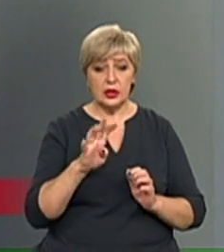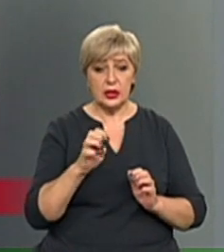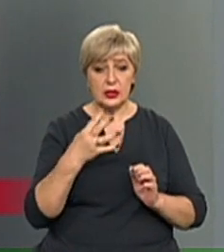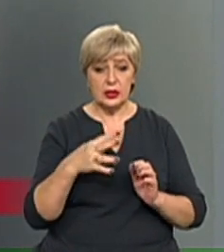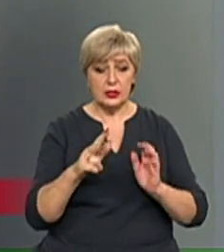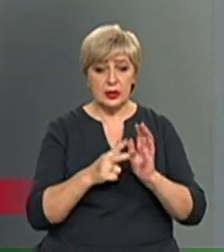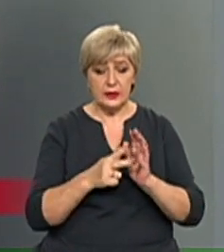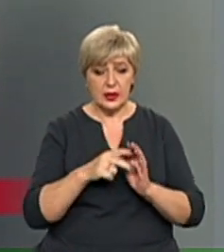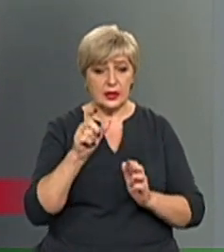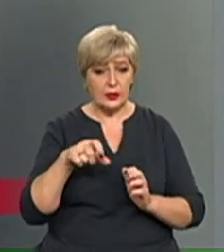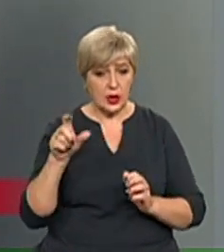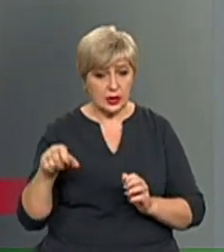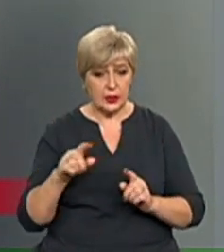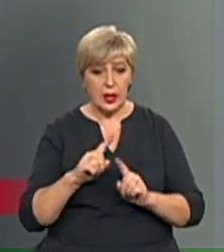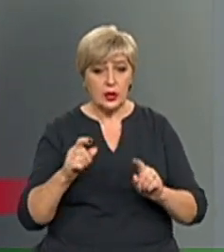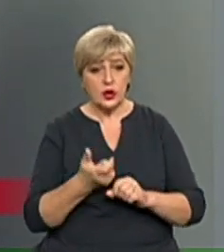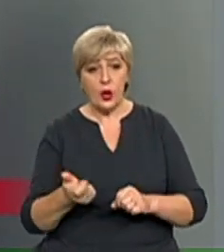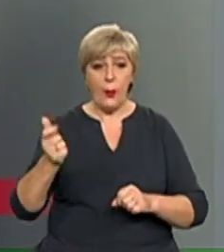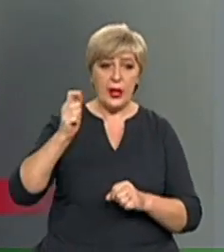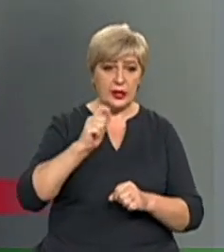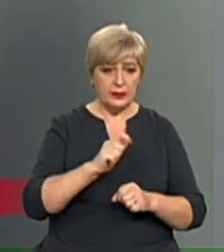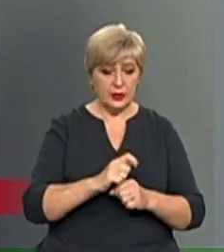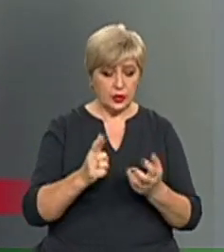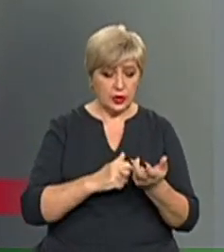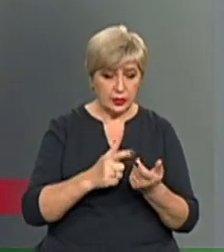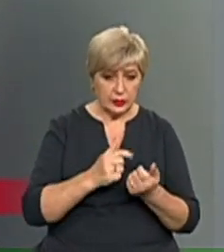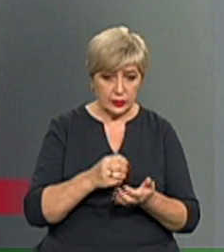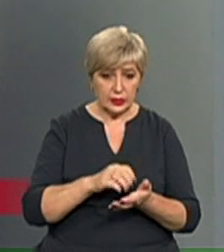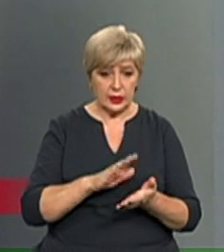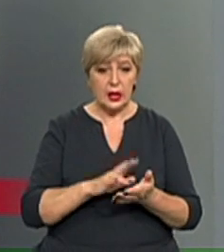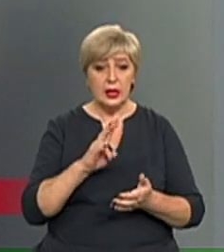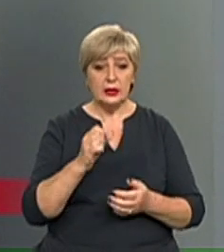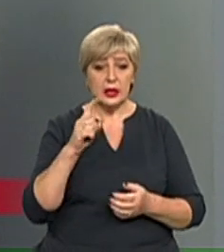6448 осіб, що перевищує статистичні дані за минулий тиждень на